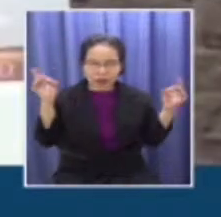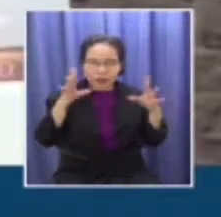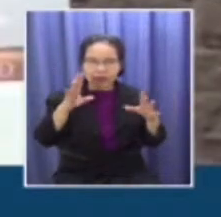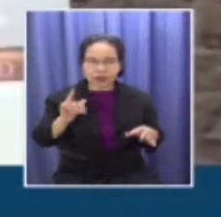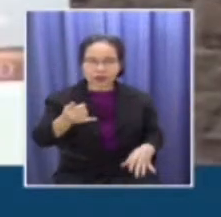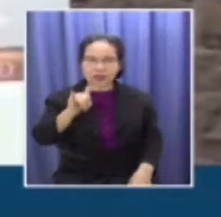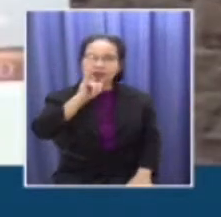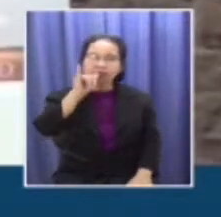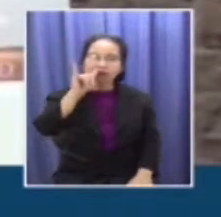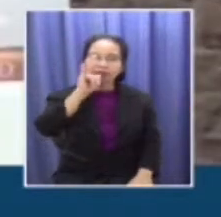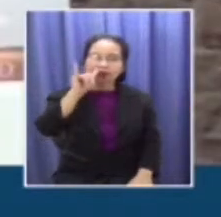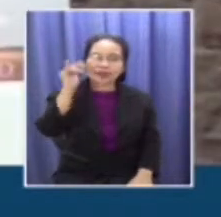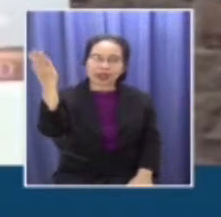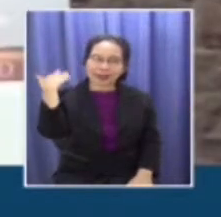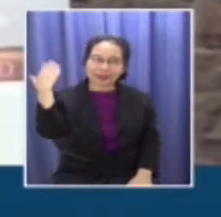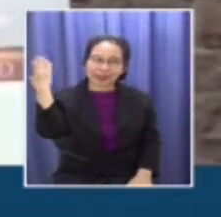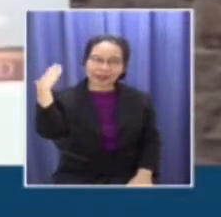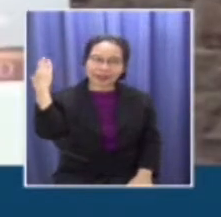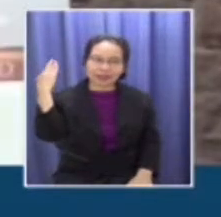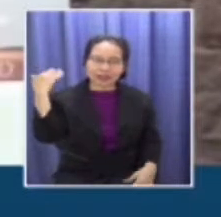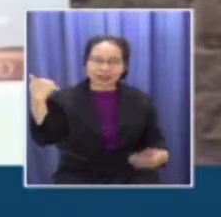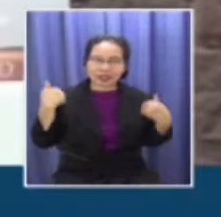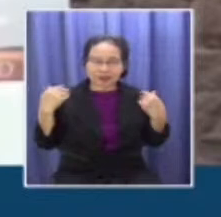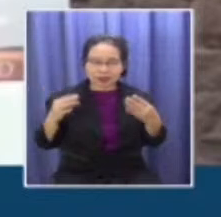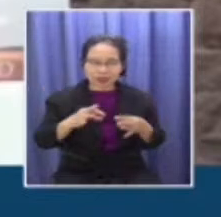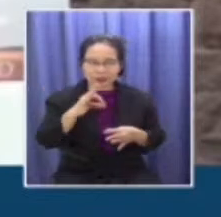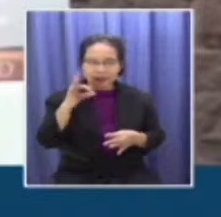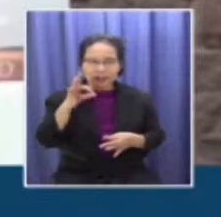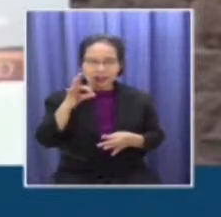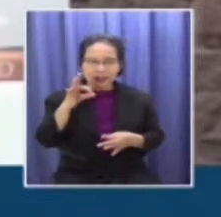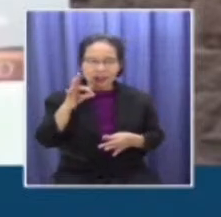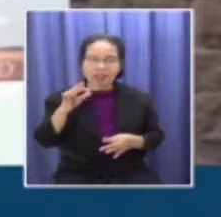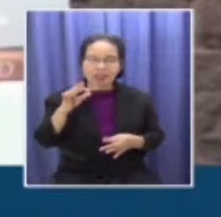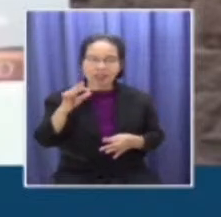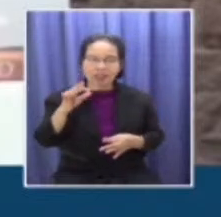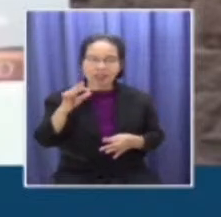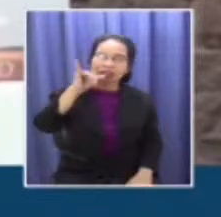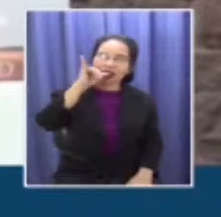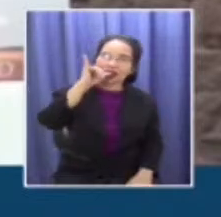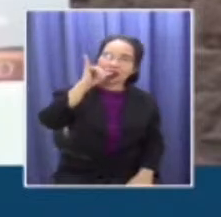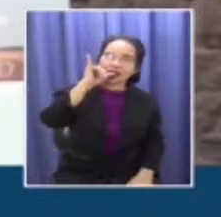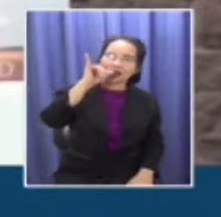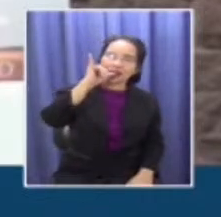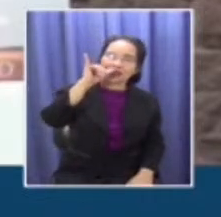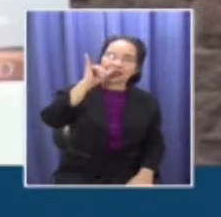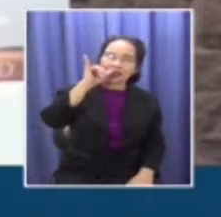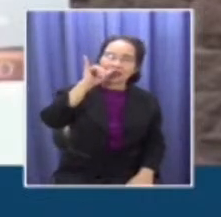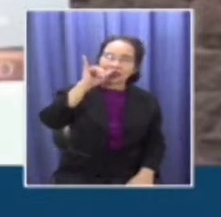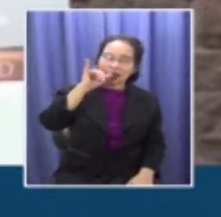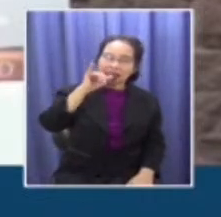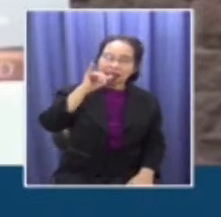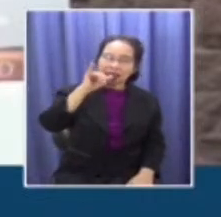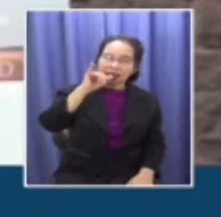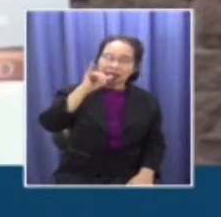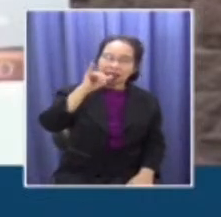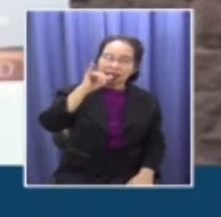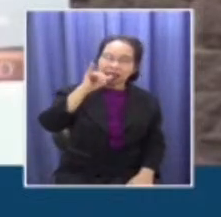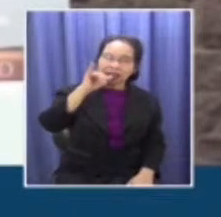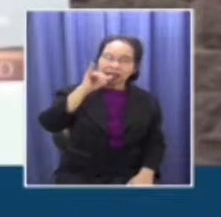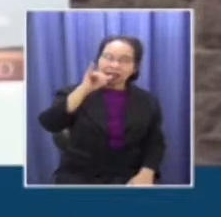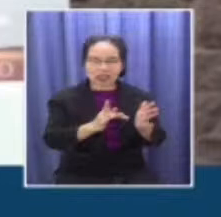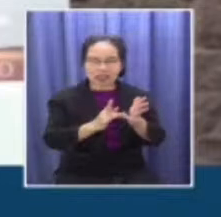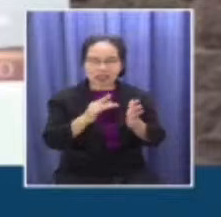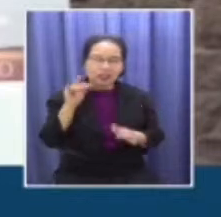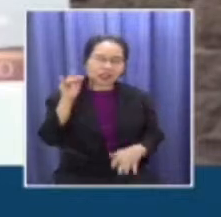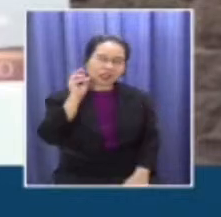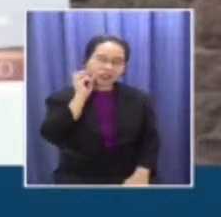nipa bɔnefoɔ akyɛne yɛ na wote yɛ kane no adeti na bɛ nipa bɔnefoɔ akyɛne kane deɛ ne fisɛ kane no na